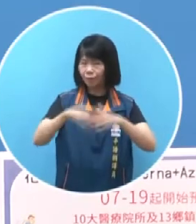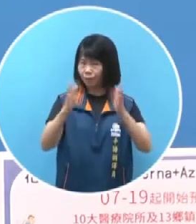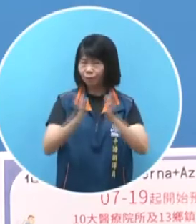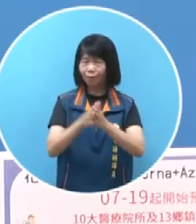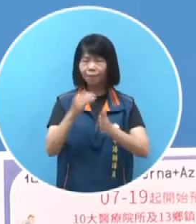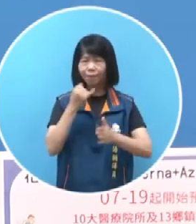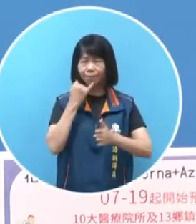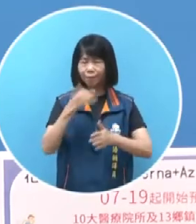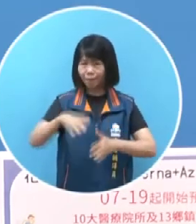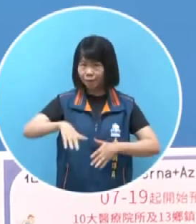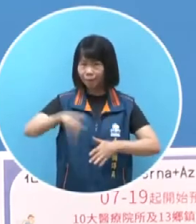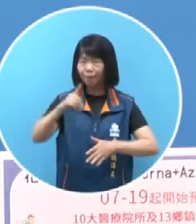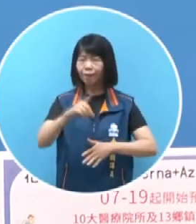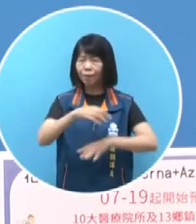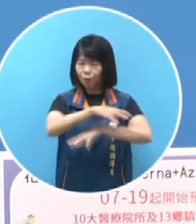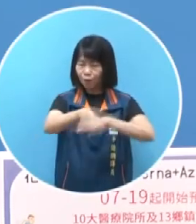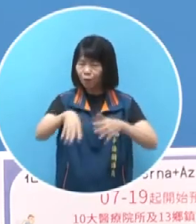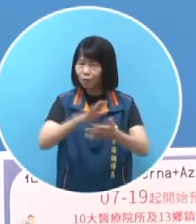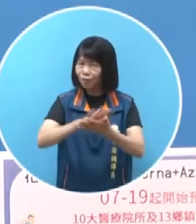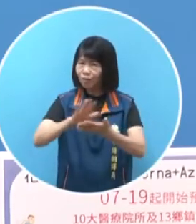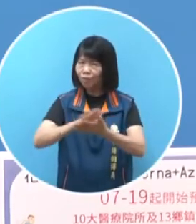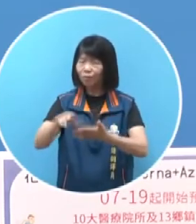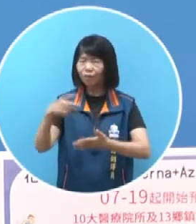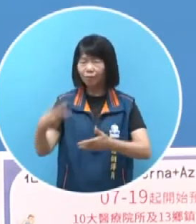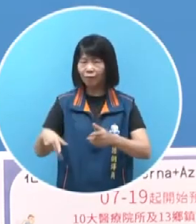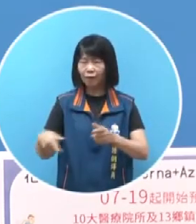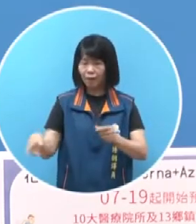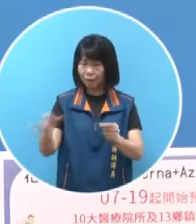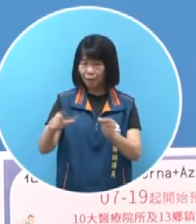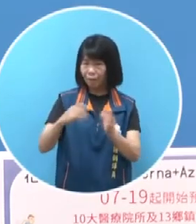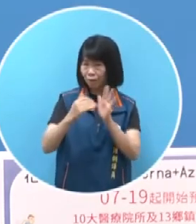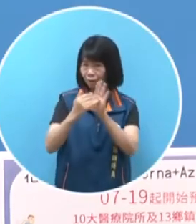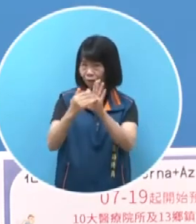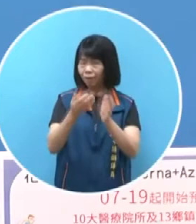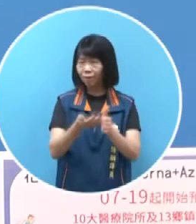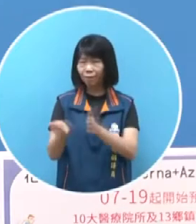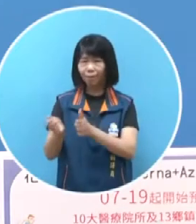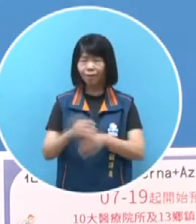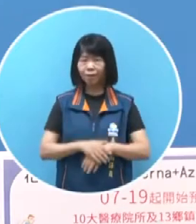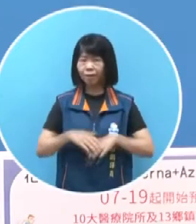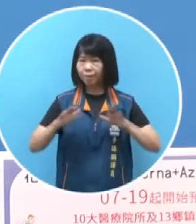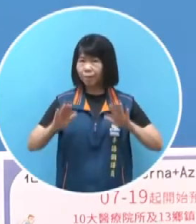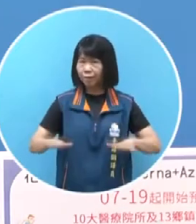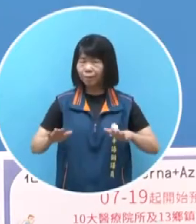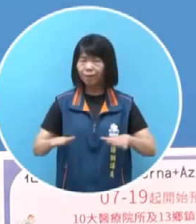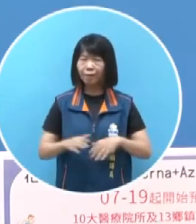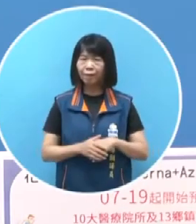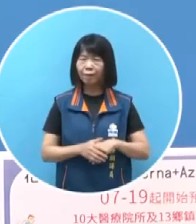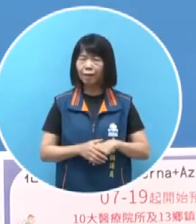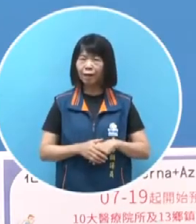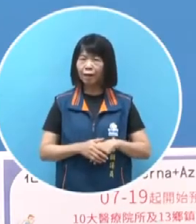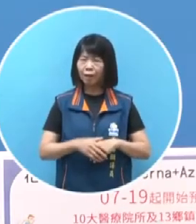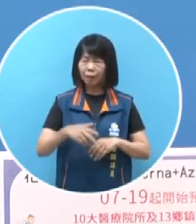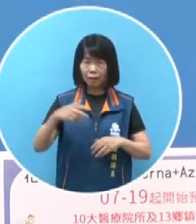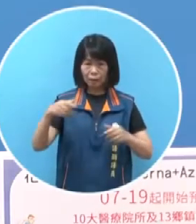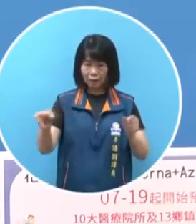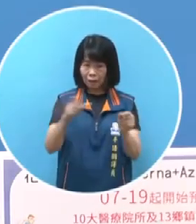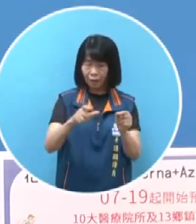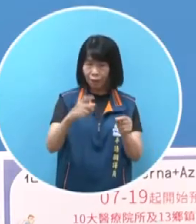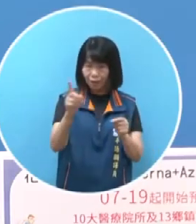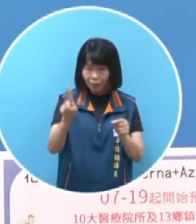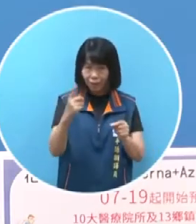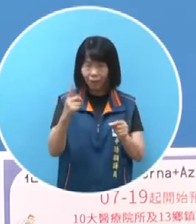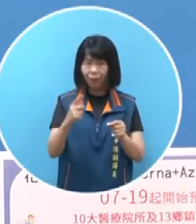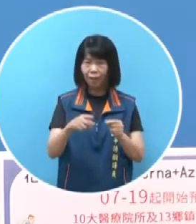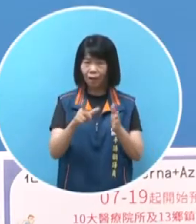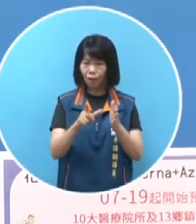够先做好环境清理还有防台的准备。虽然到目前还有一段时间一段距离，但